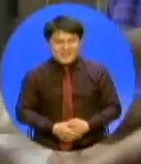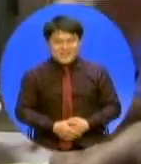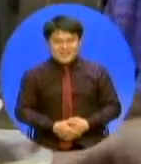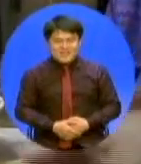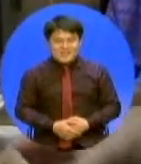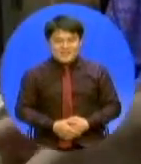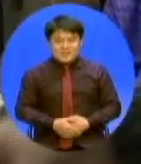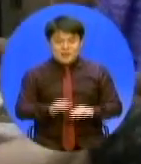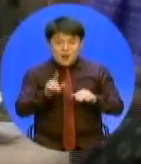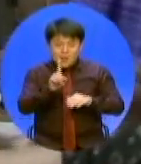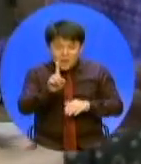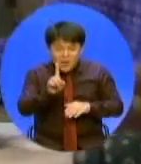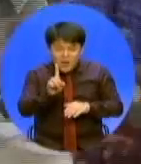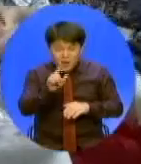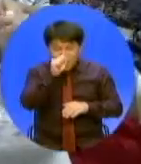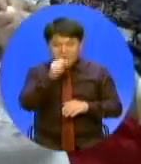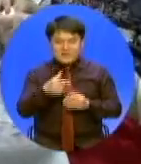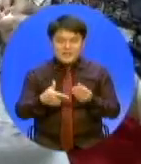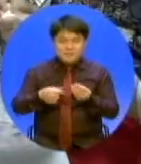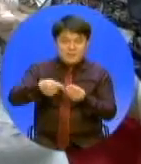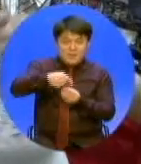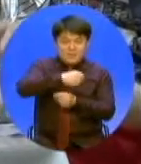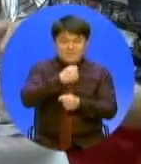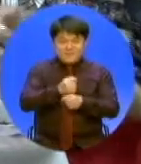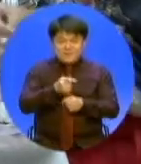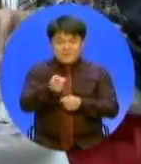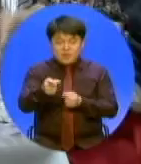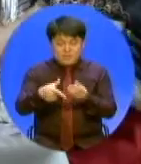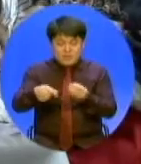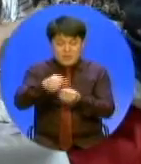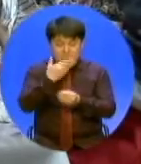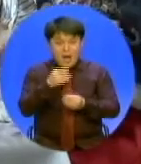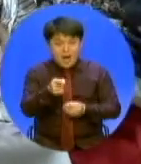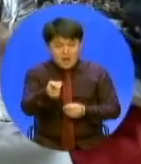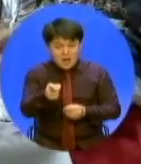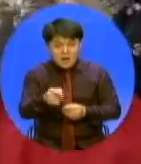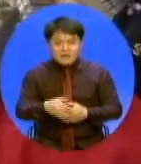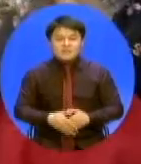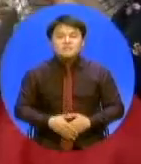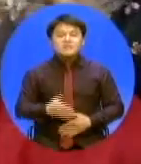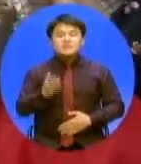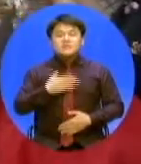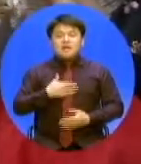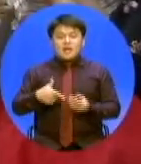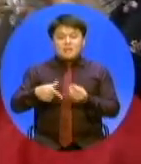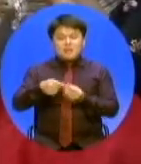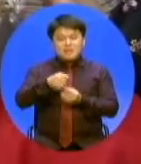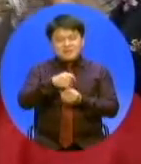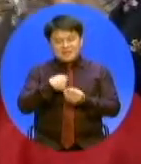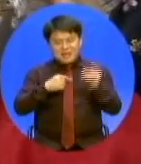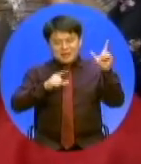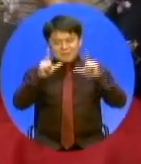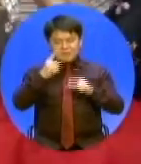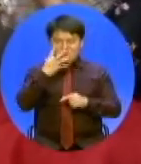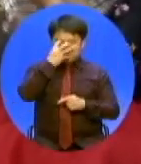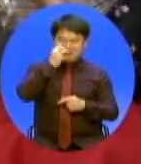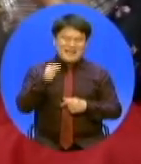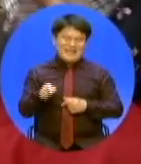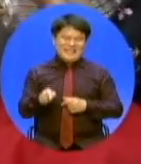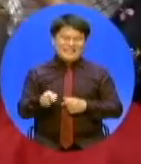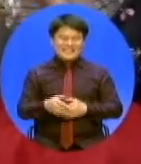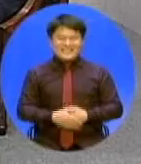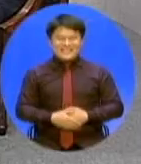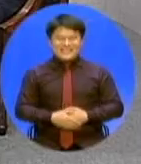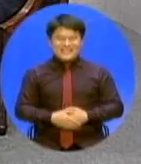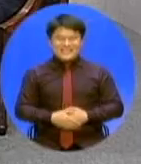지금 만두 빚는 장면이 나오는데 예, 예, 우리 대표님 만두 빚을 잘 아세요? 저는 빚었는데 좀 밉게 빚어가지고 네네.